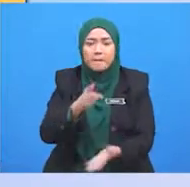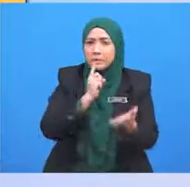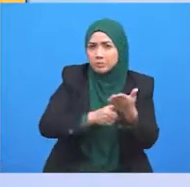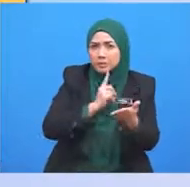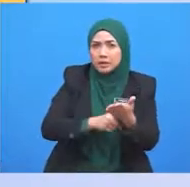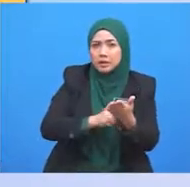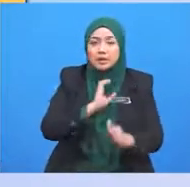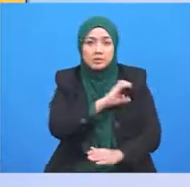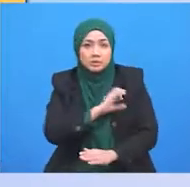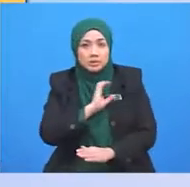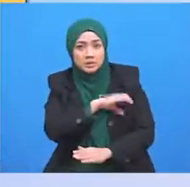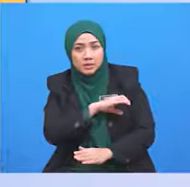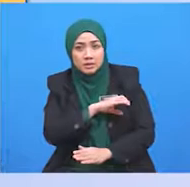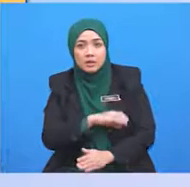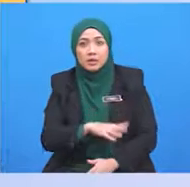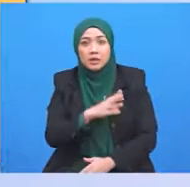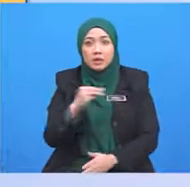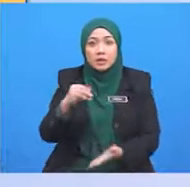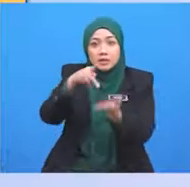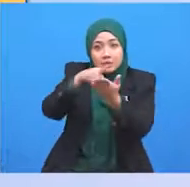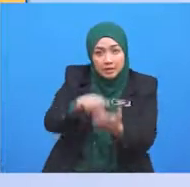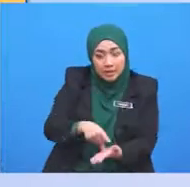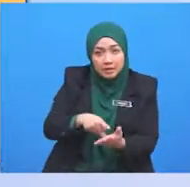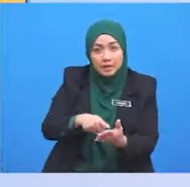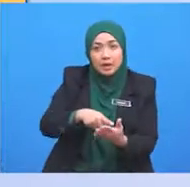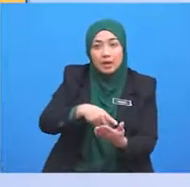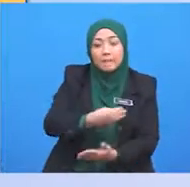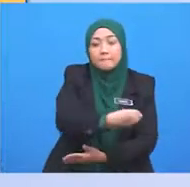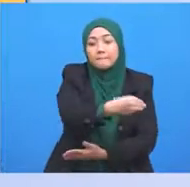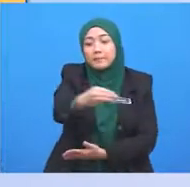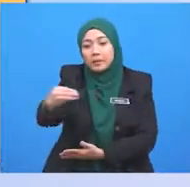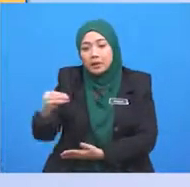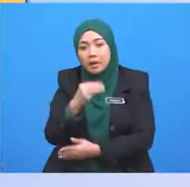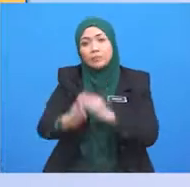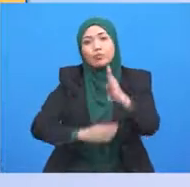membincangkan ciri-ciri peredaran bumi dan kesan peredaran bumi.